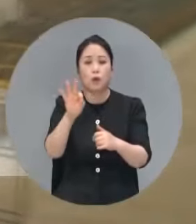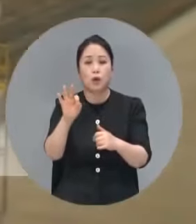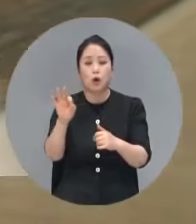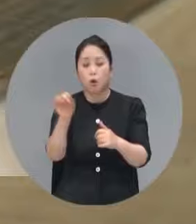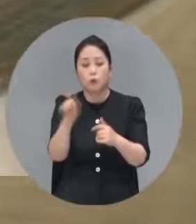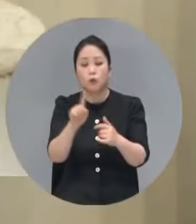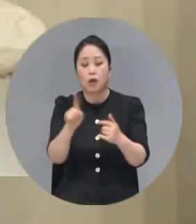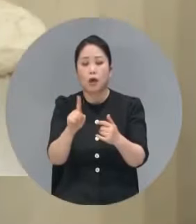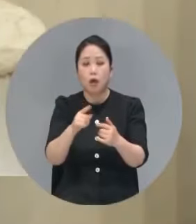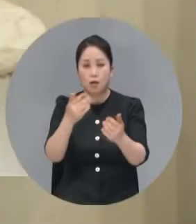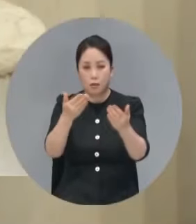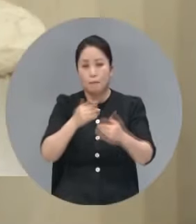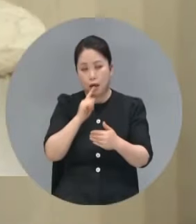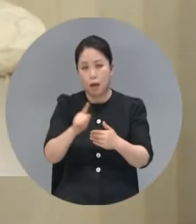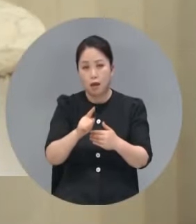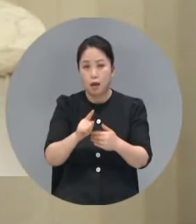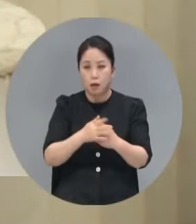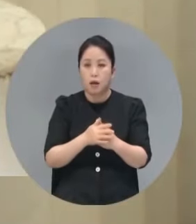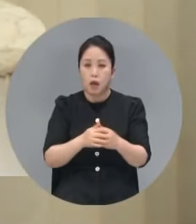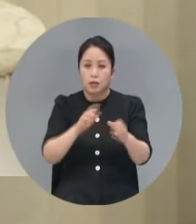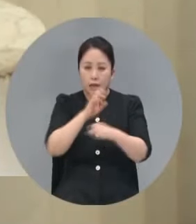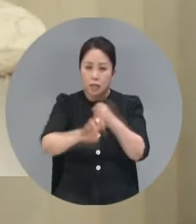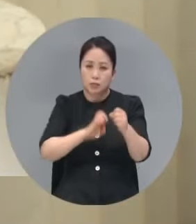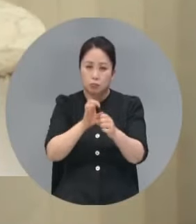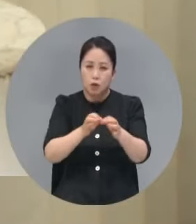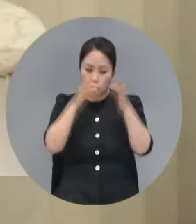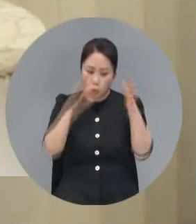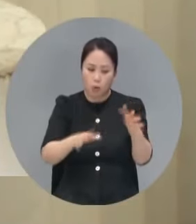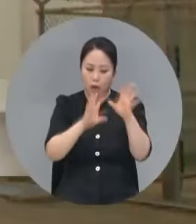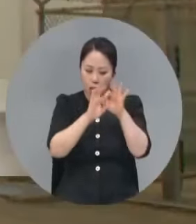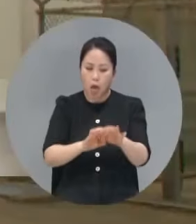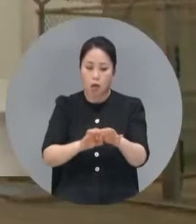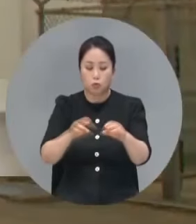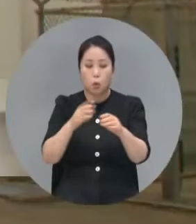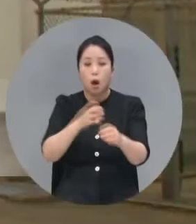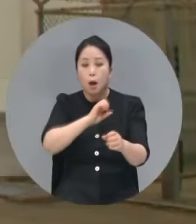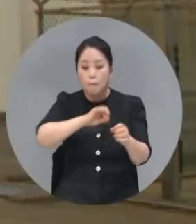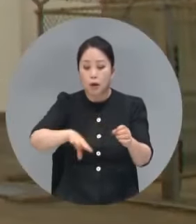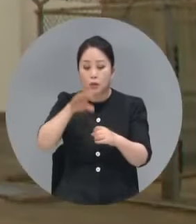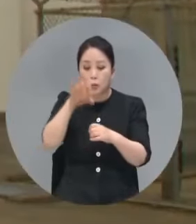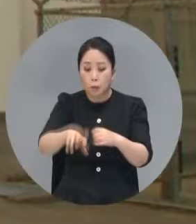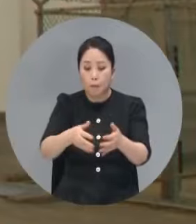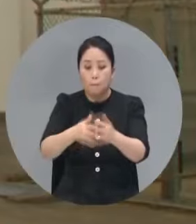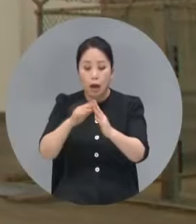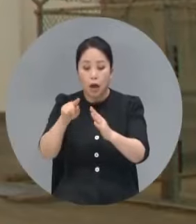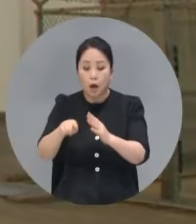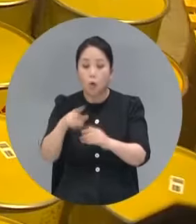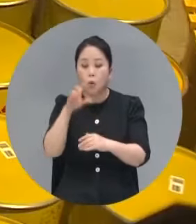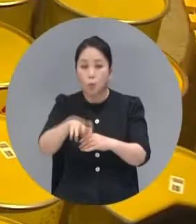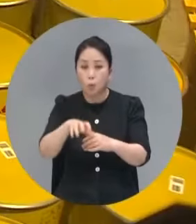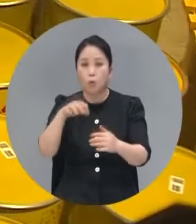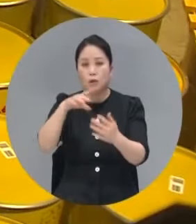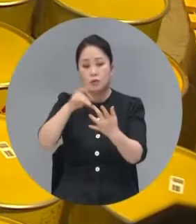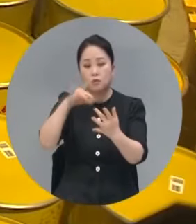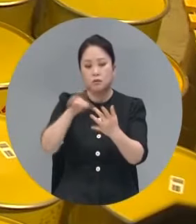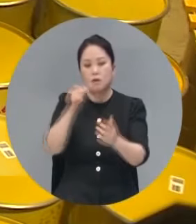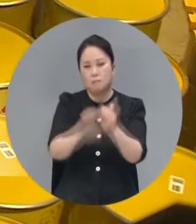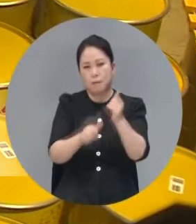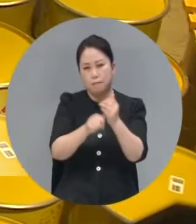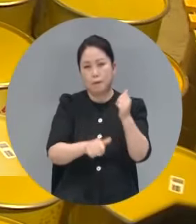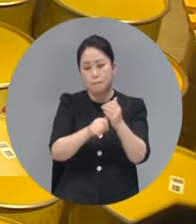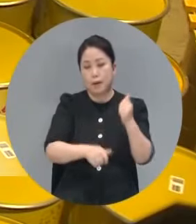최종 방패장 부지 선정에 실패했습니다. 후보지로 언급되는 지역마다 주민들의 거센 반발이 일었습니다. 임시